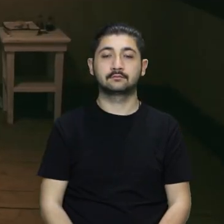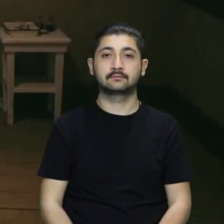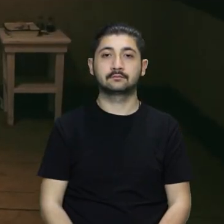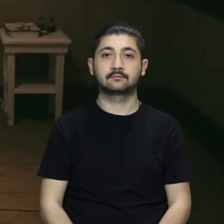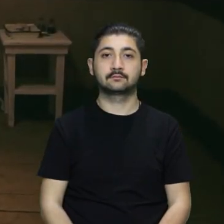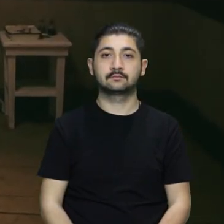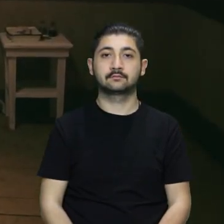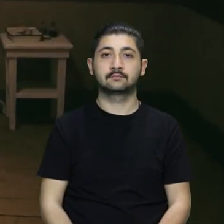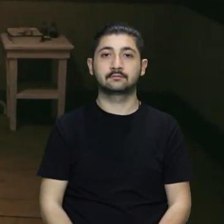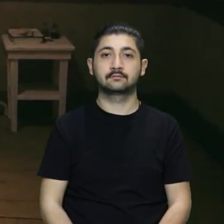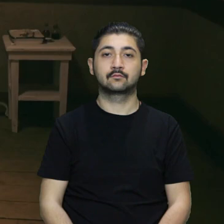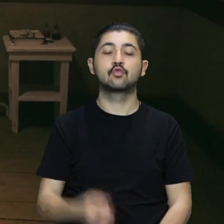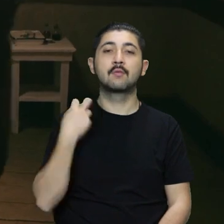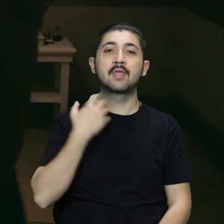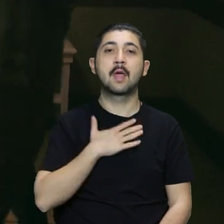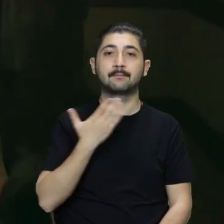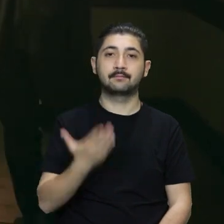Adem odaya girdi. Kumandanım.